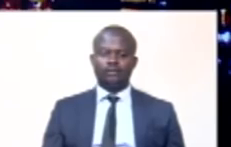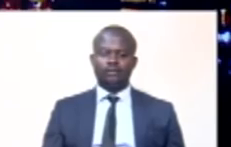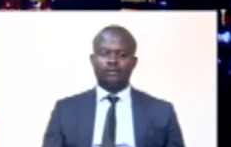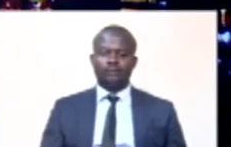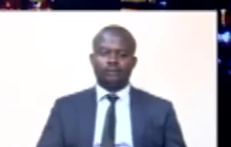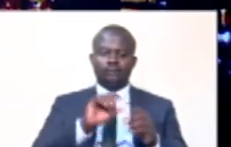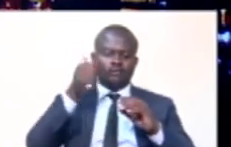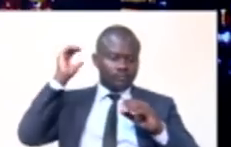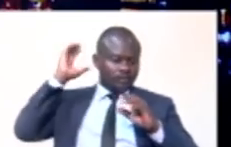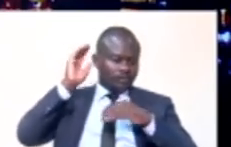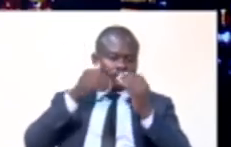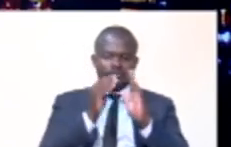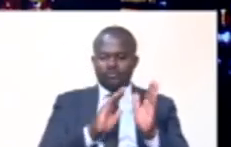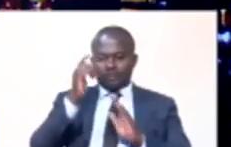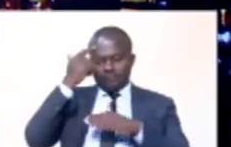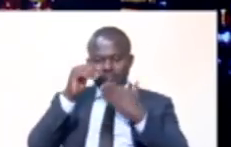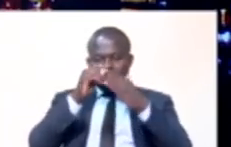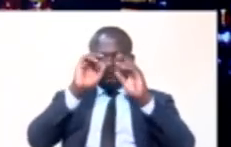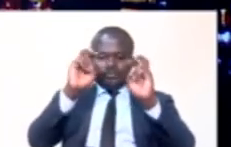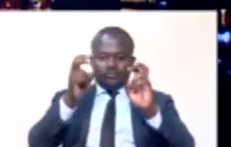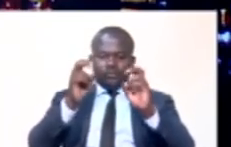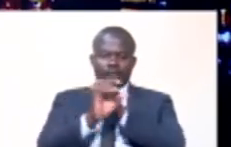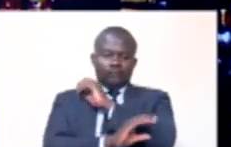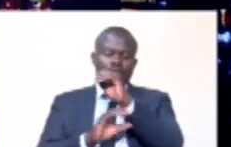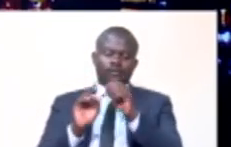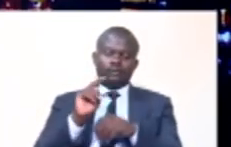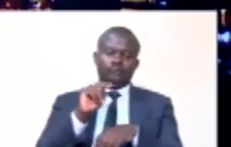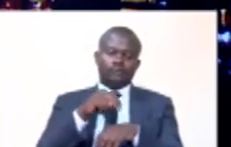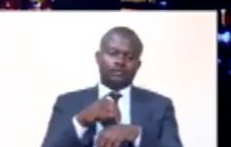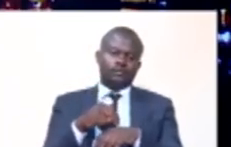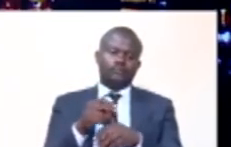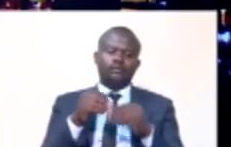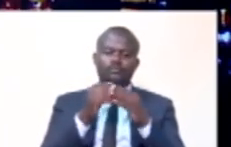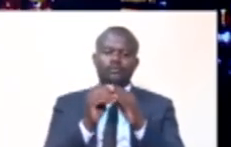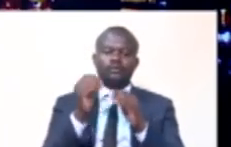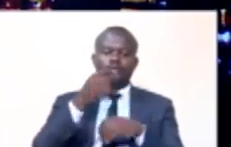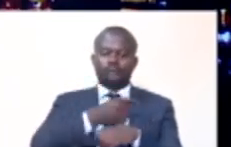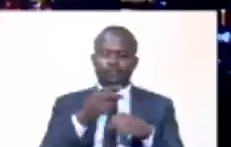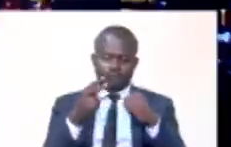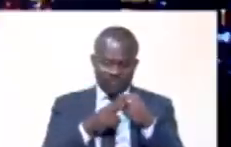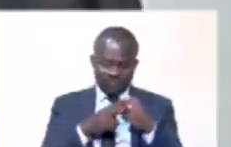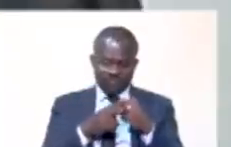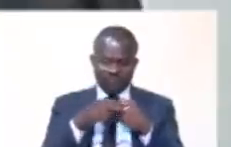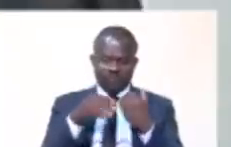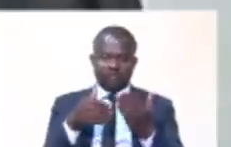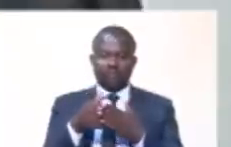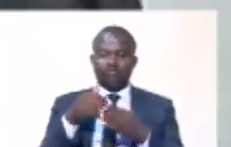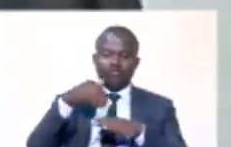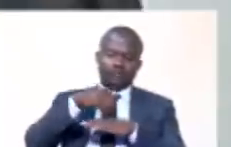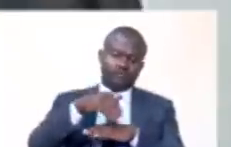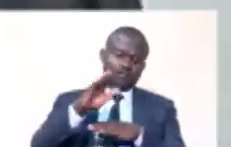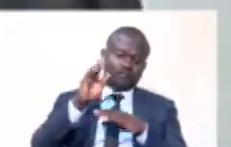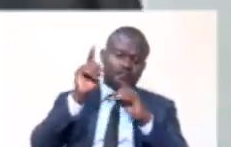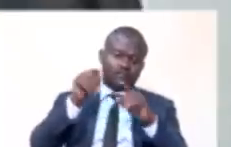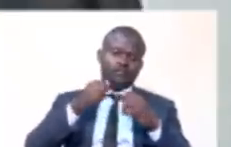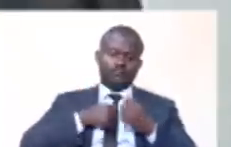Andi makuru twabateguriye. Igihugu cya Niger cyahaye iminsi irindwi gusa abanyarwanda 8 baherutse koherezwayo u